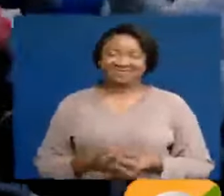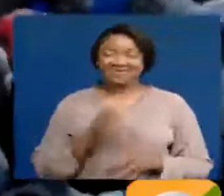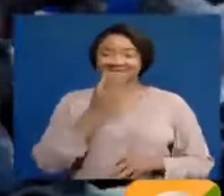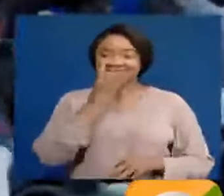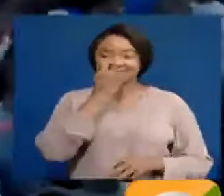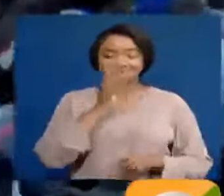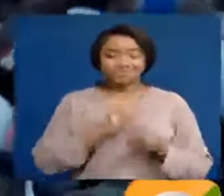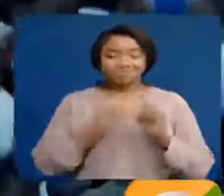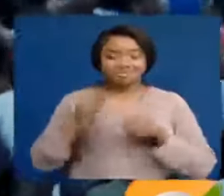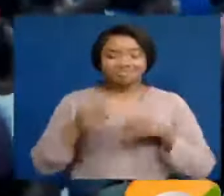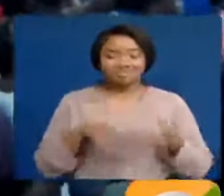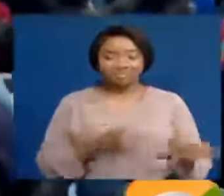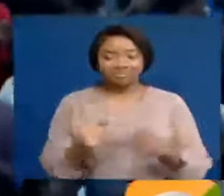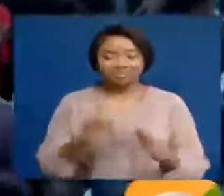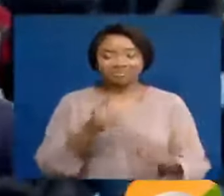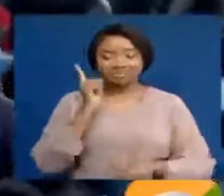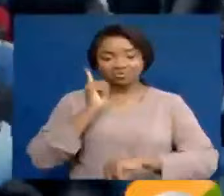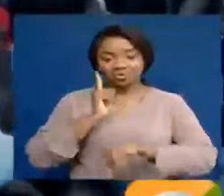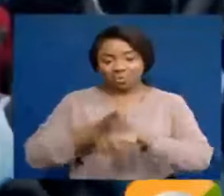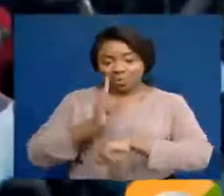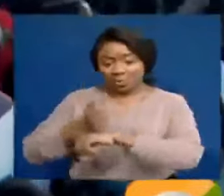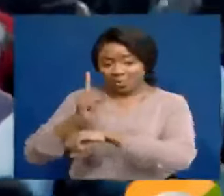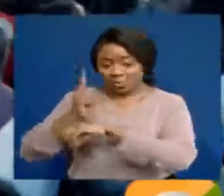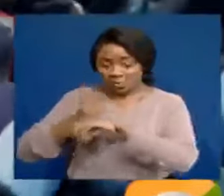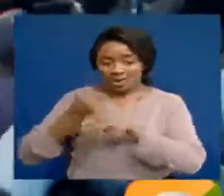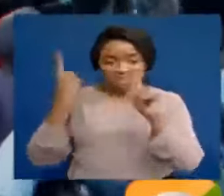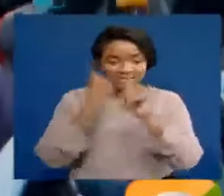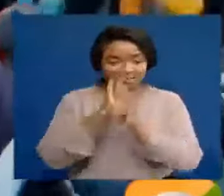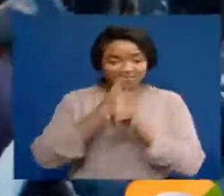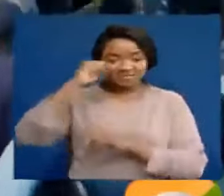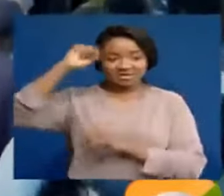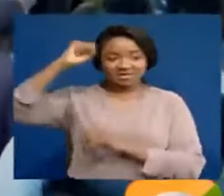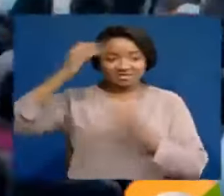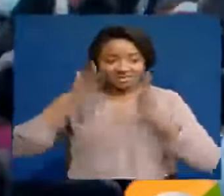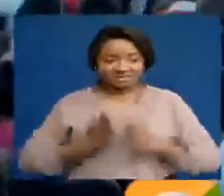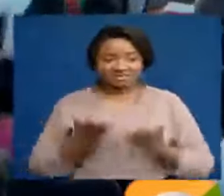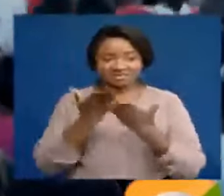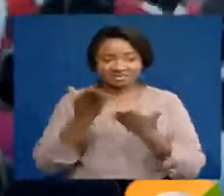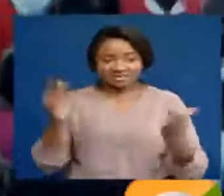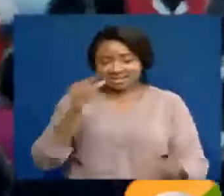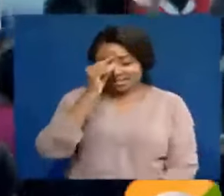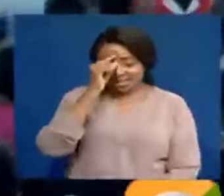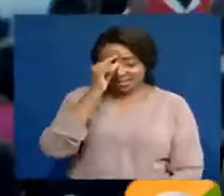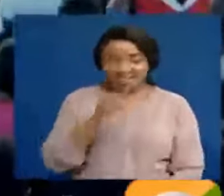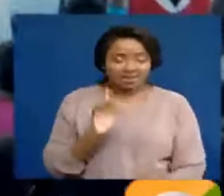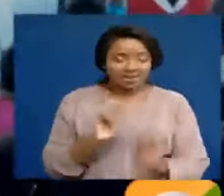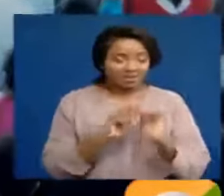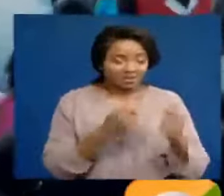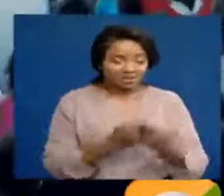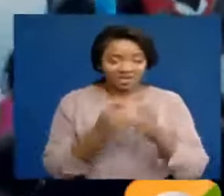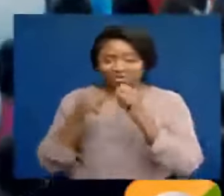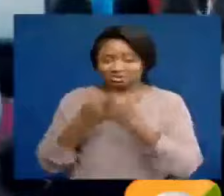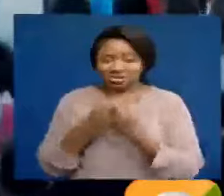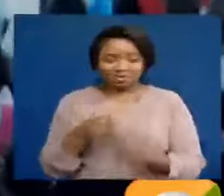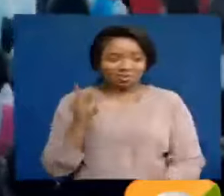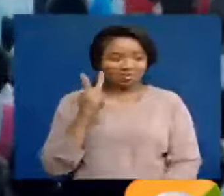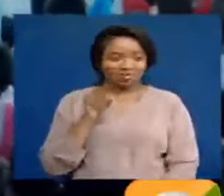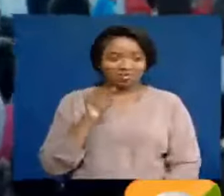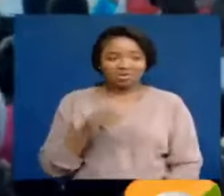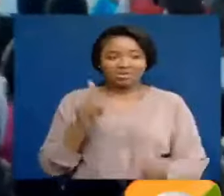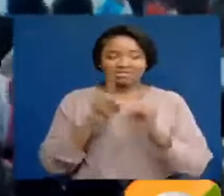akitumia fursa hiyo kuwaonya viongozi serikalini dhidi ya siasa za ukabila, huku akionekana kumsuta aliyekuwa naibu wake